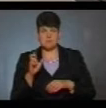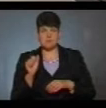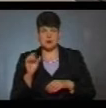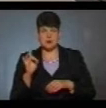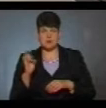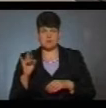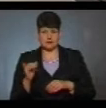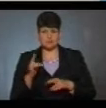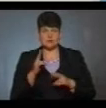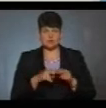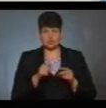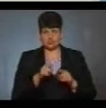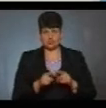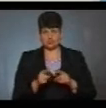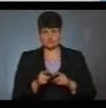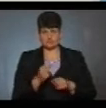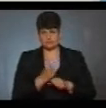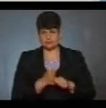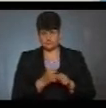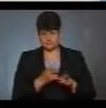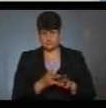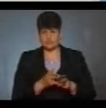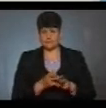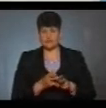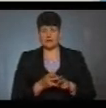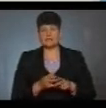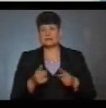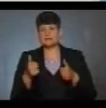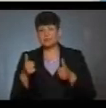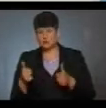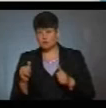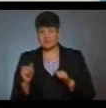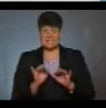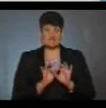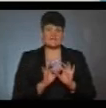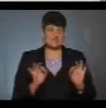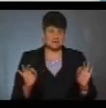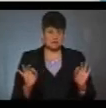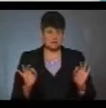його каденції. Прикметно, що добре і відмінно його